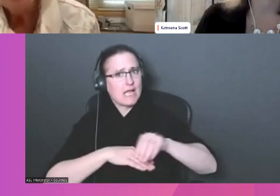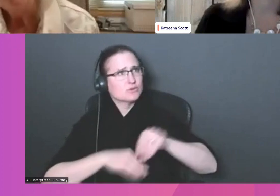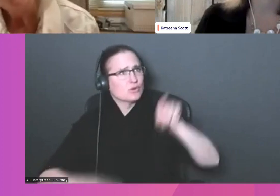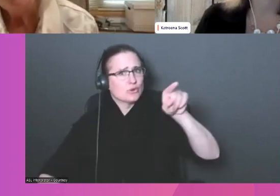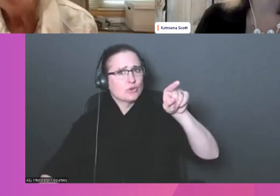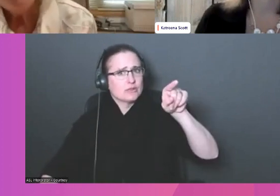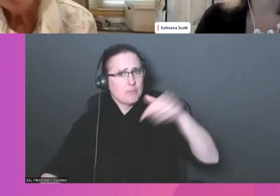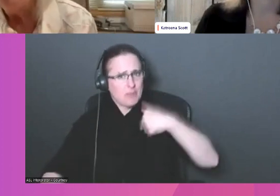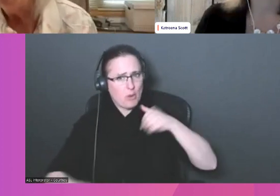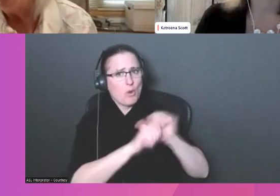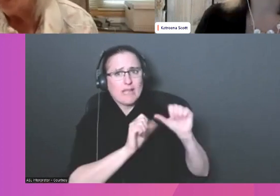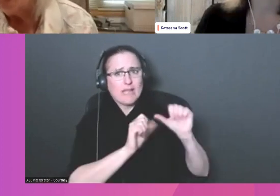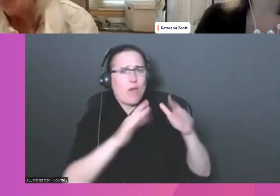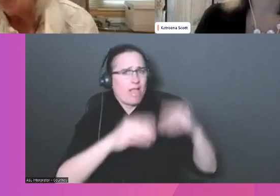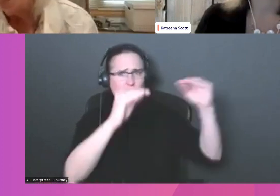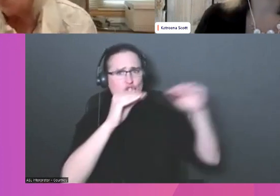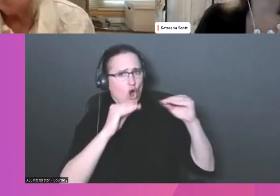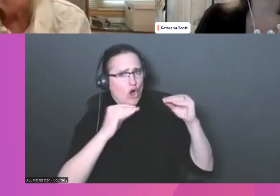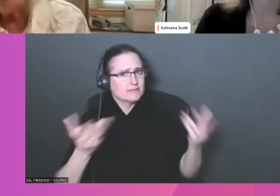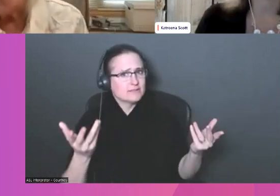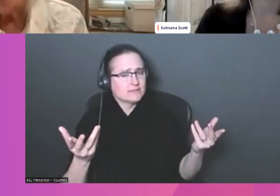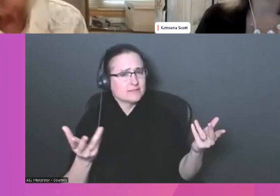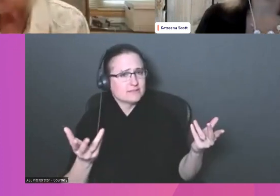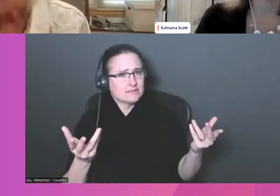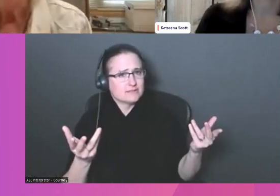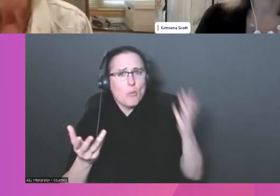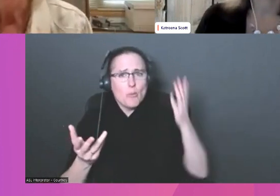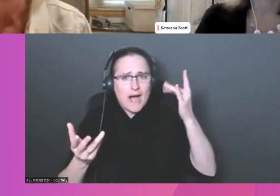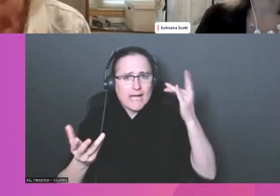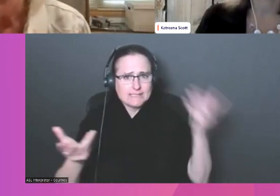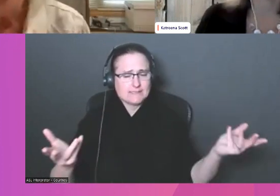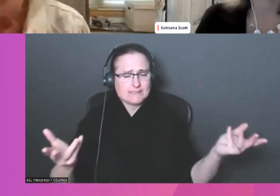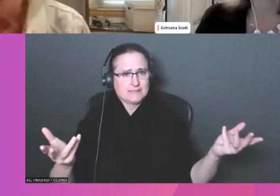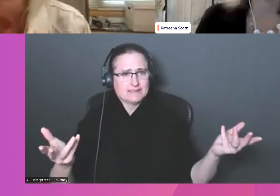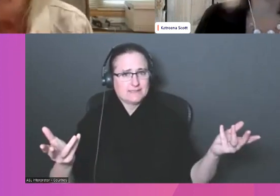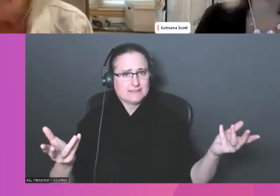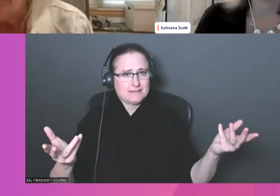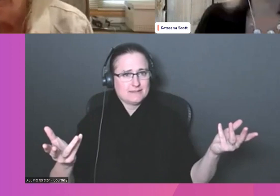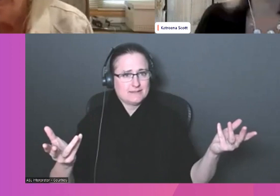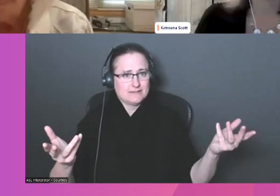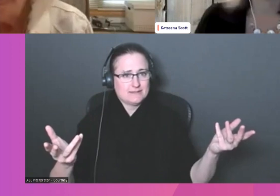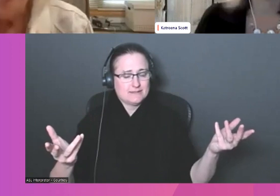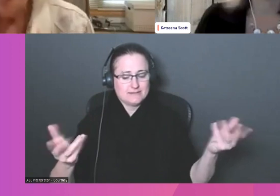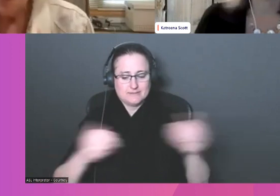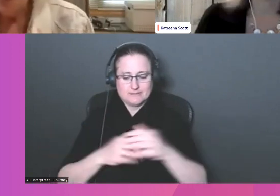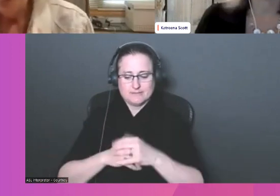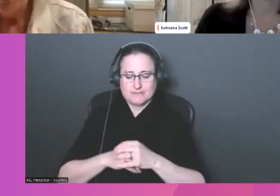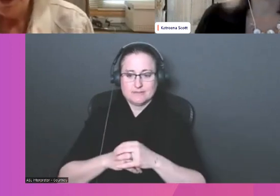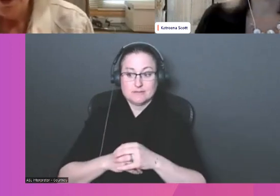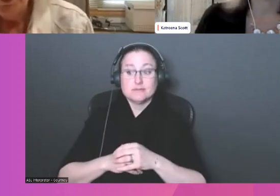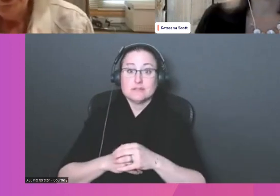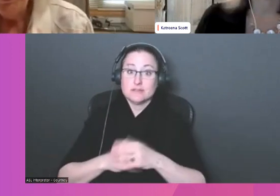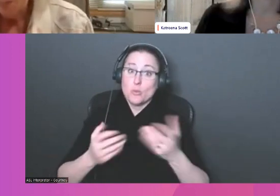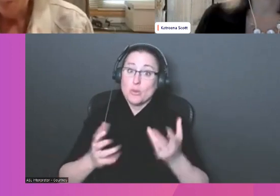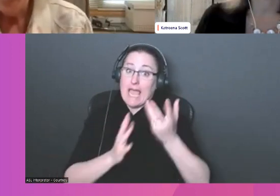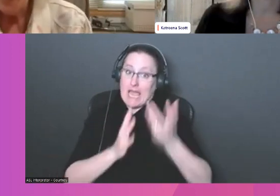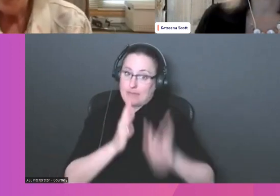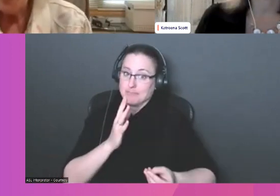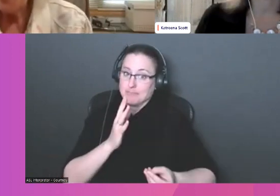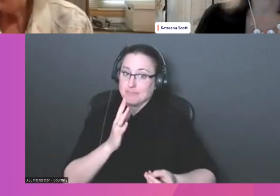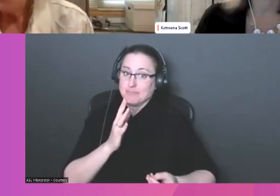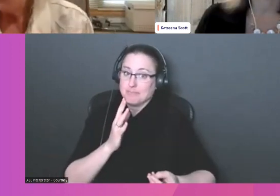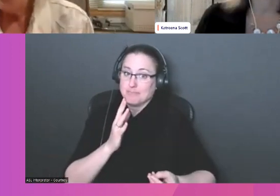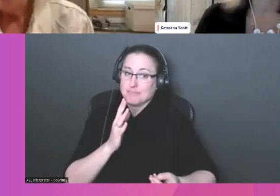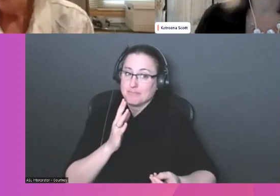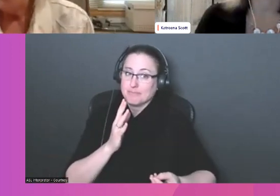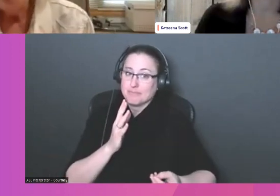diplômés qui reviennent dans les doyens, vous pouvez leur dire, moi, maintenant, je suis conseillère et vous ne m'avez pas